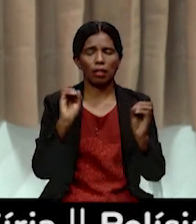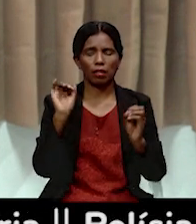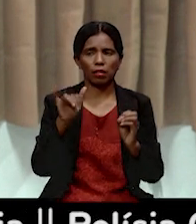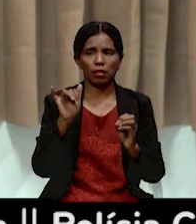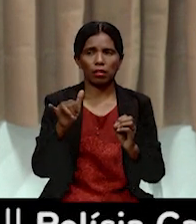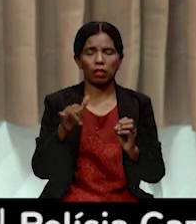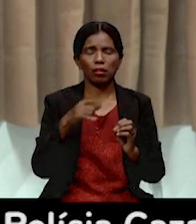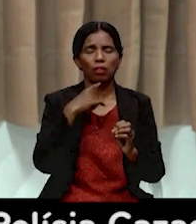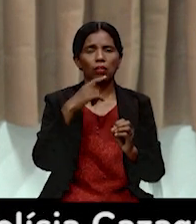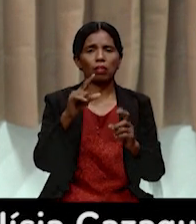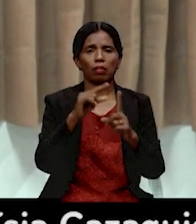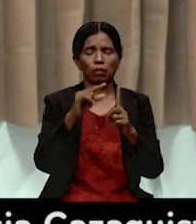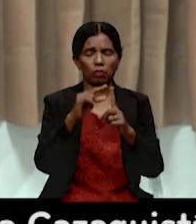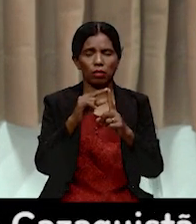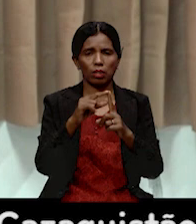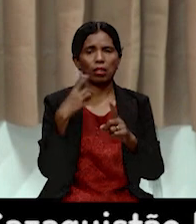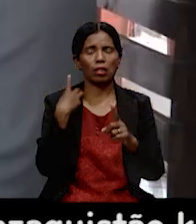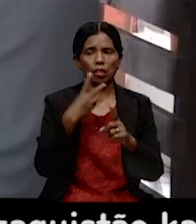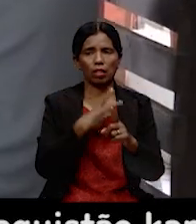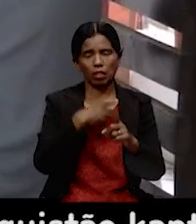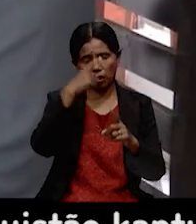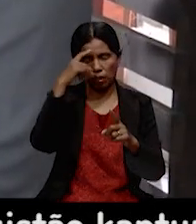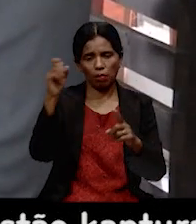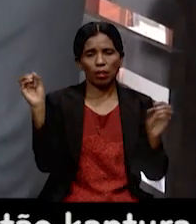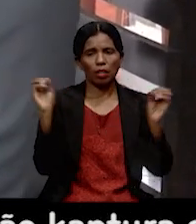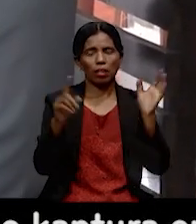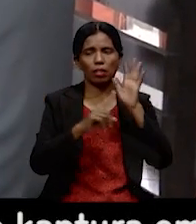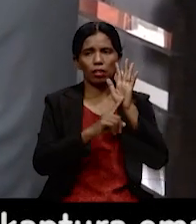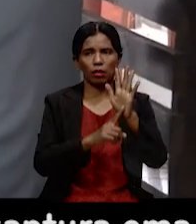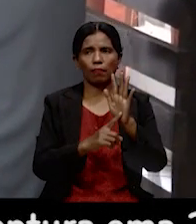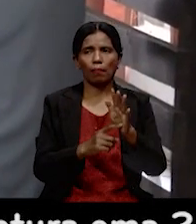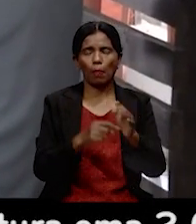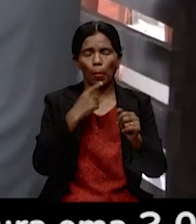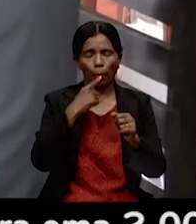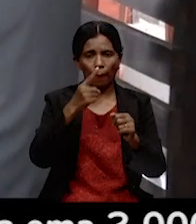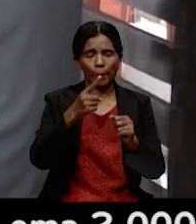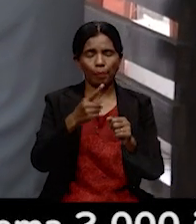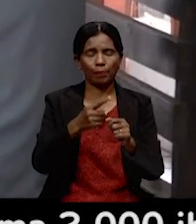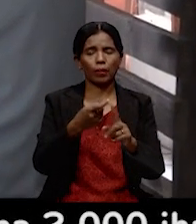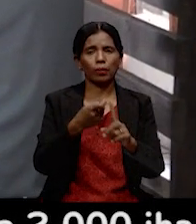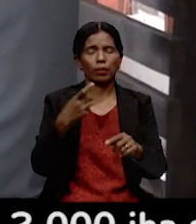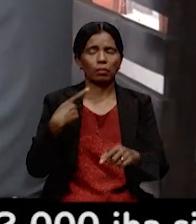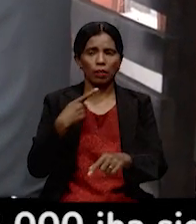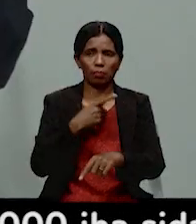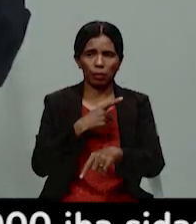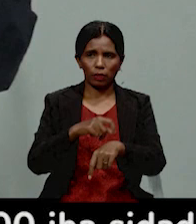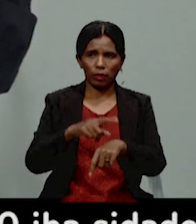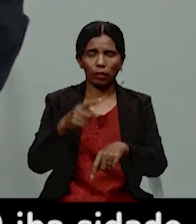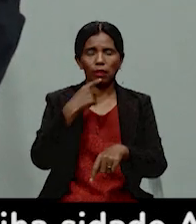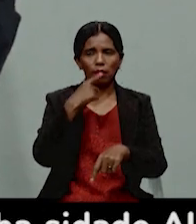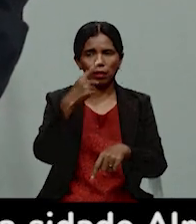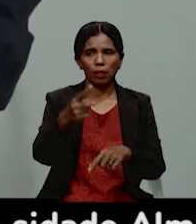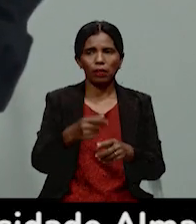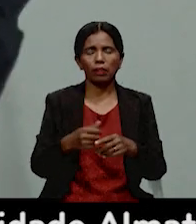tidaknya tambah tambah lagi perawas tidak. Hatamba preocupação com o Parlamento Nacional nebe hate tenkatak e